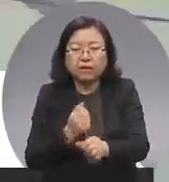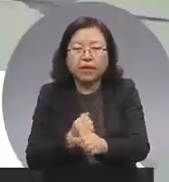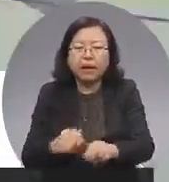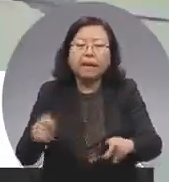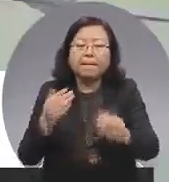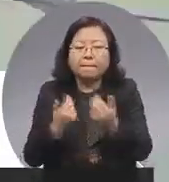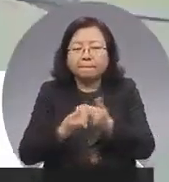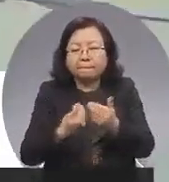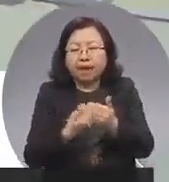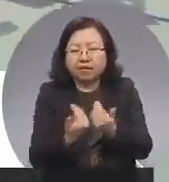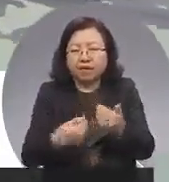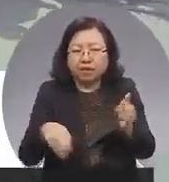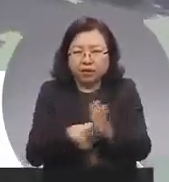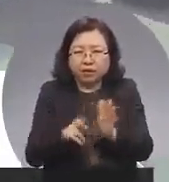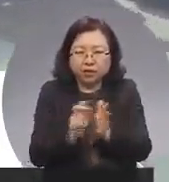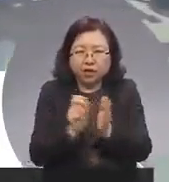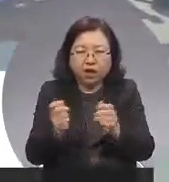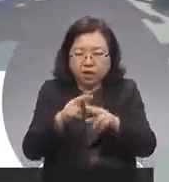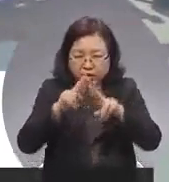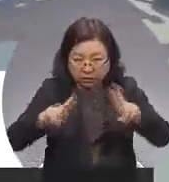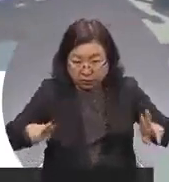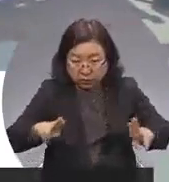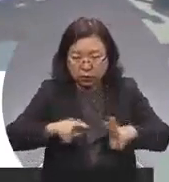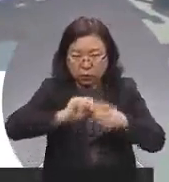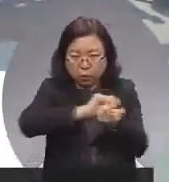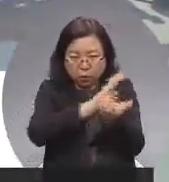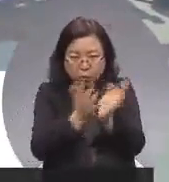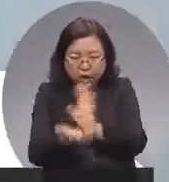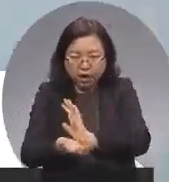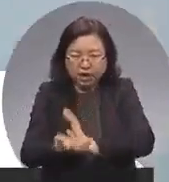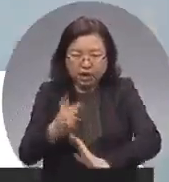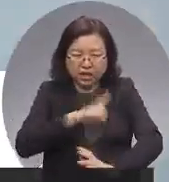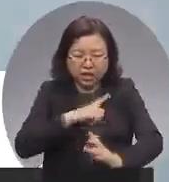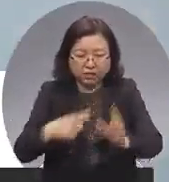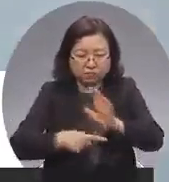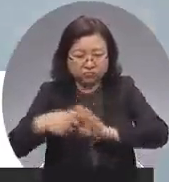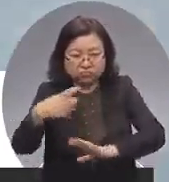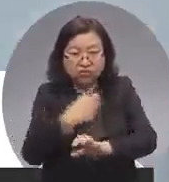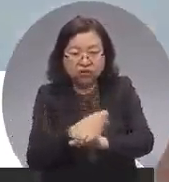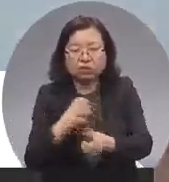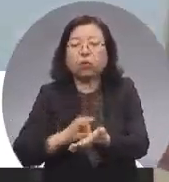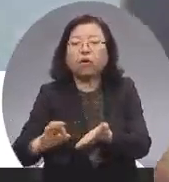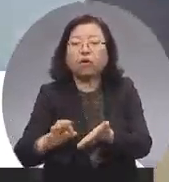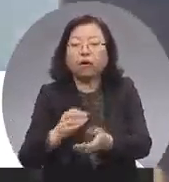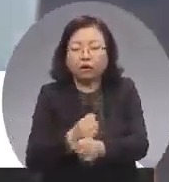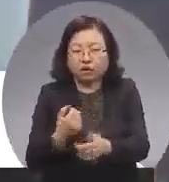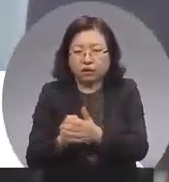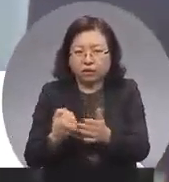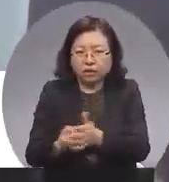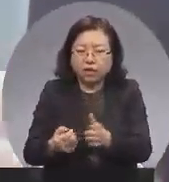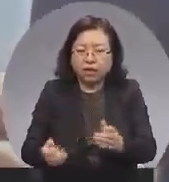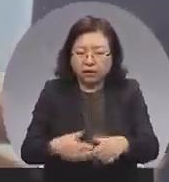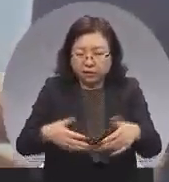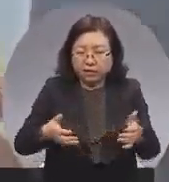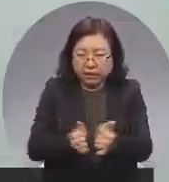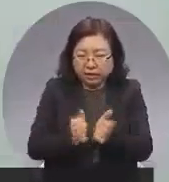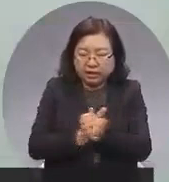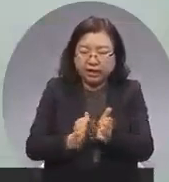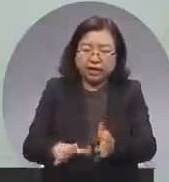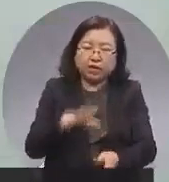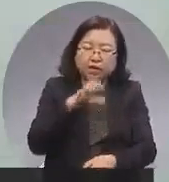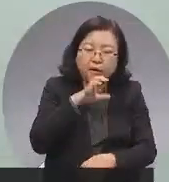조 화 4 명의가 도용된 단체들이 조화를 설치한 단체의 관계자들을 고소했고 당사자들의 반발도